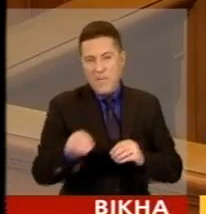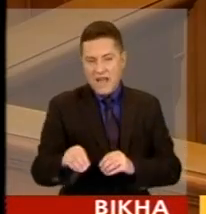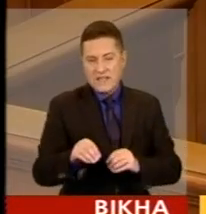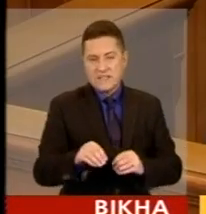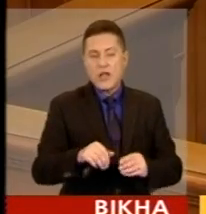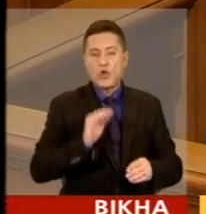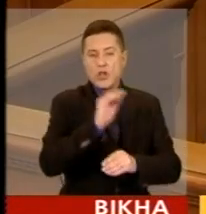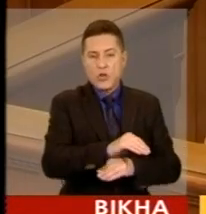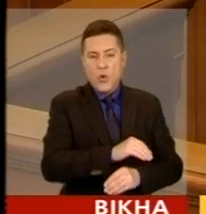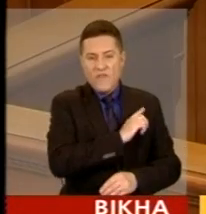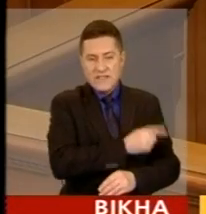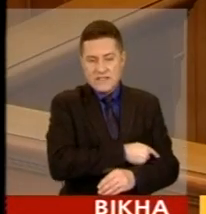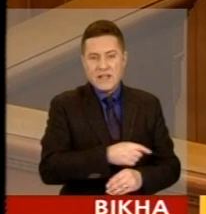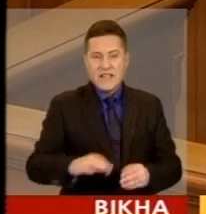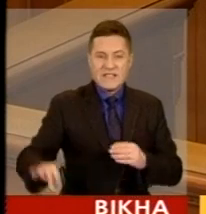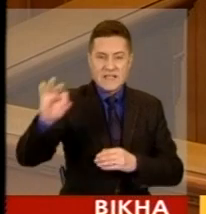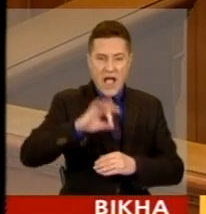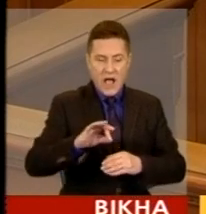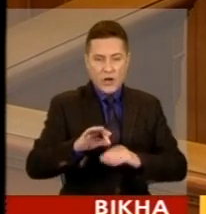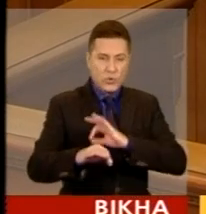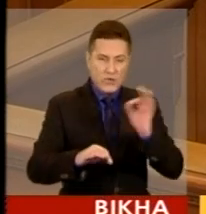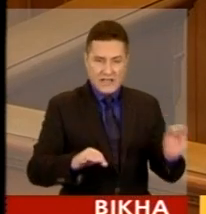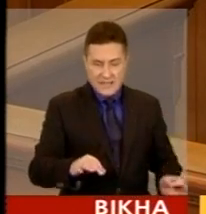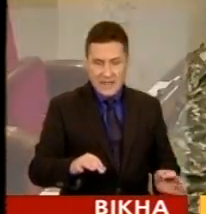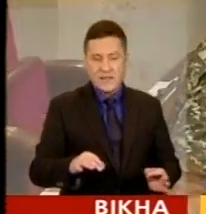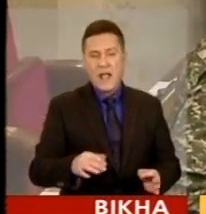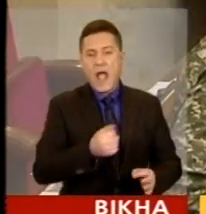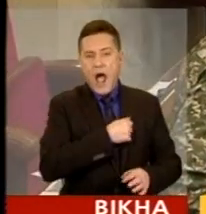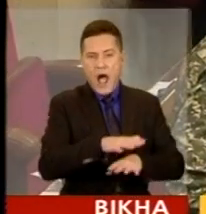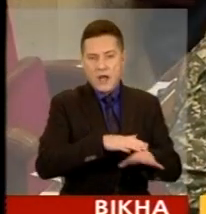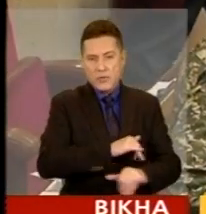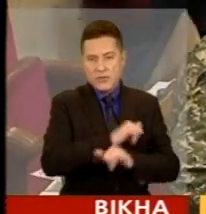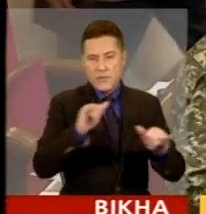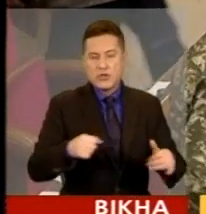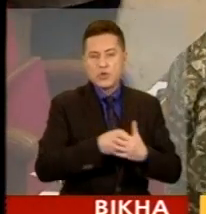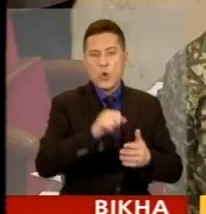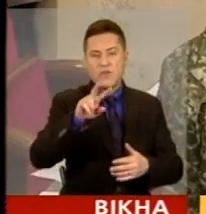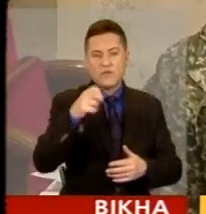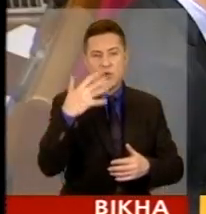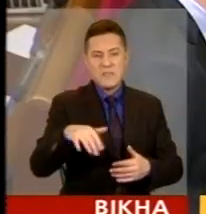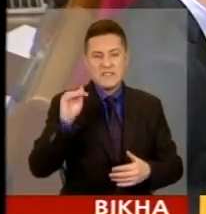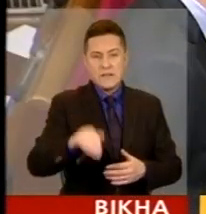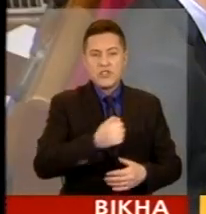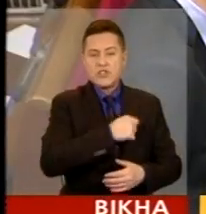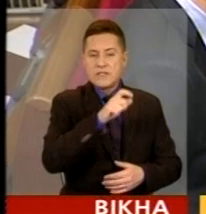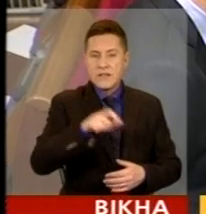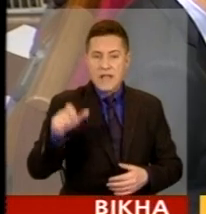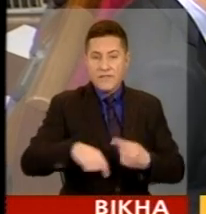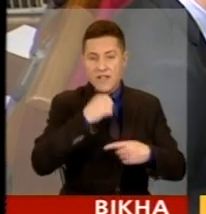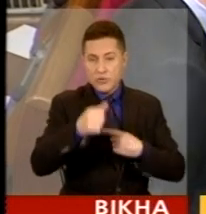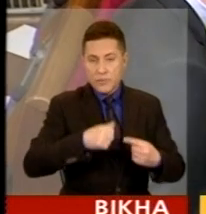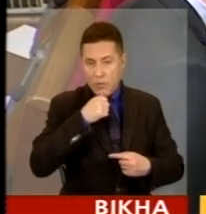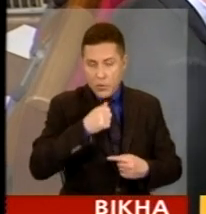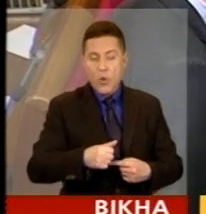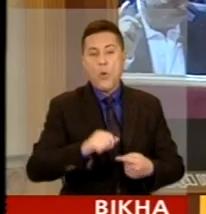сили із заходу на схід. І армії в нас тільки більшатиме до 250 тисяч солдатів наступного року проти 130